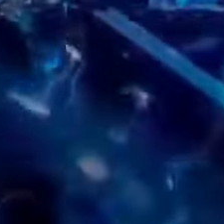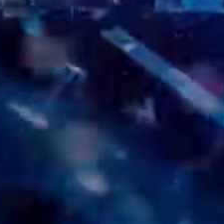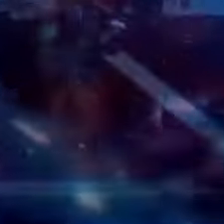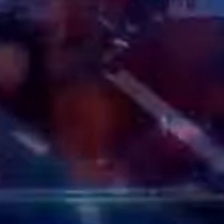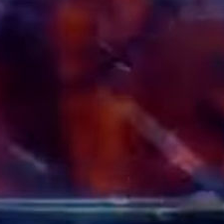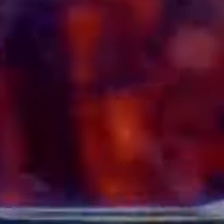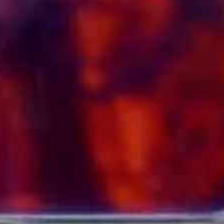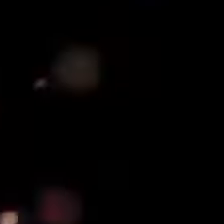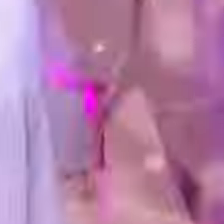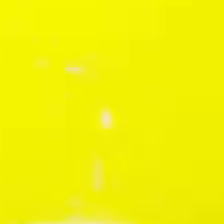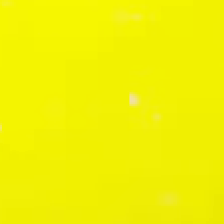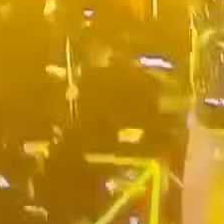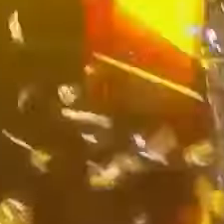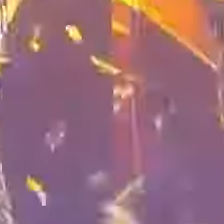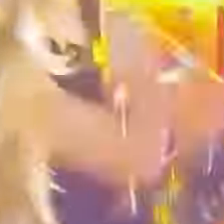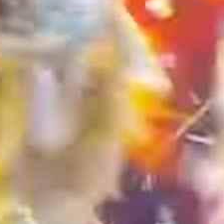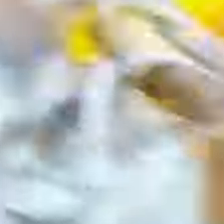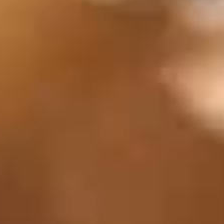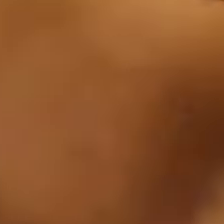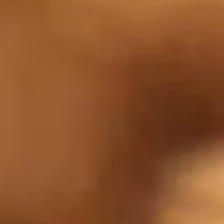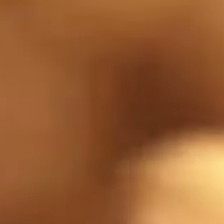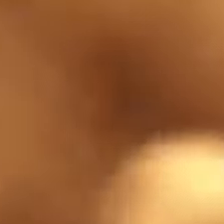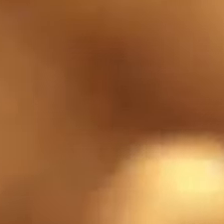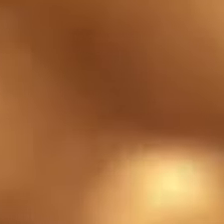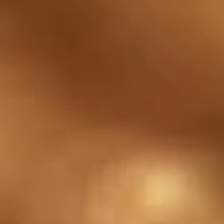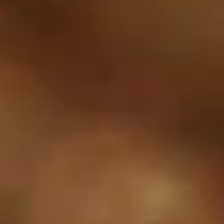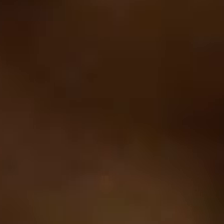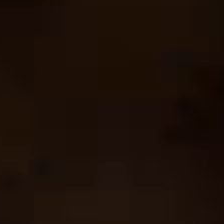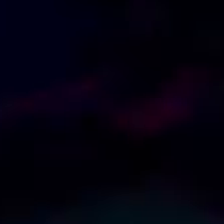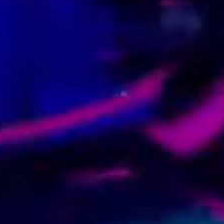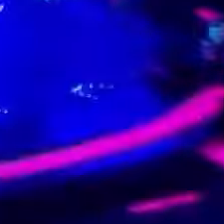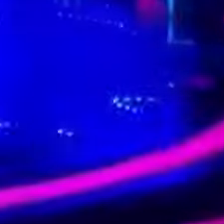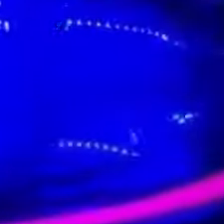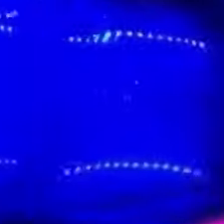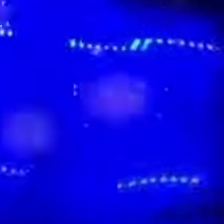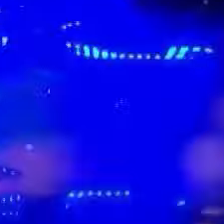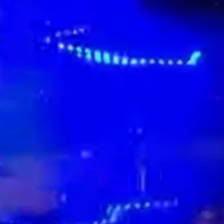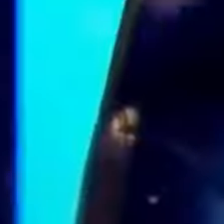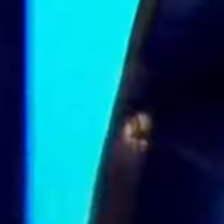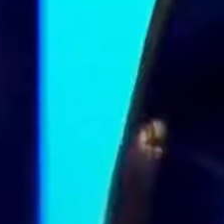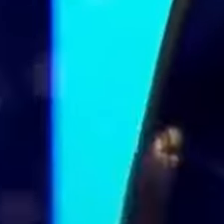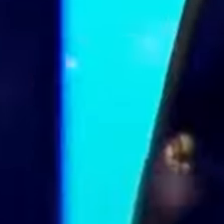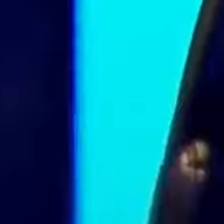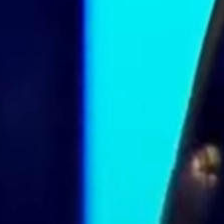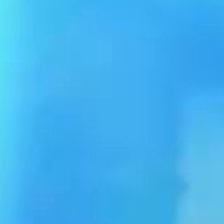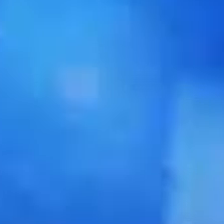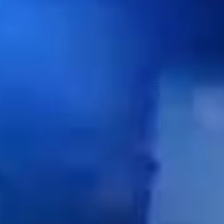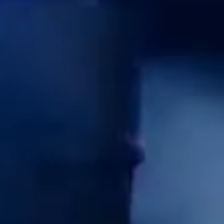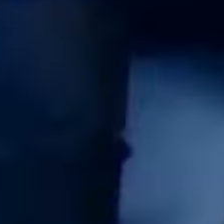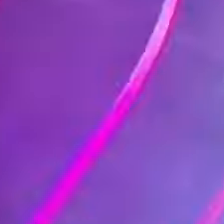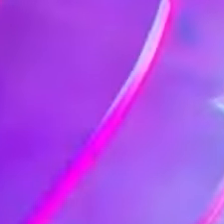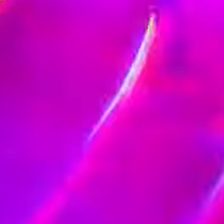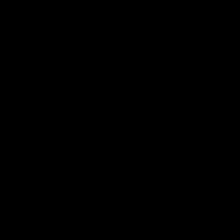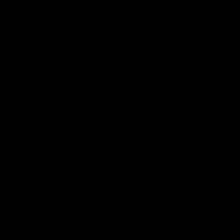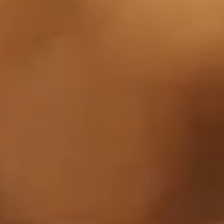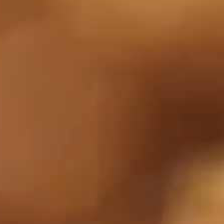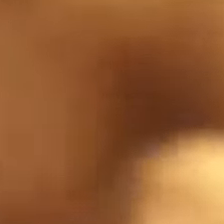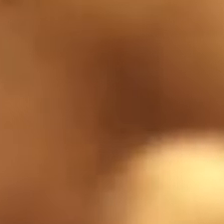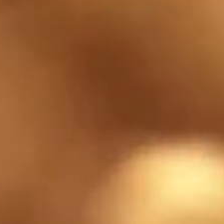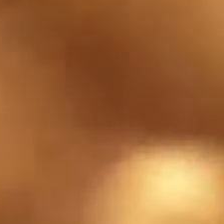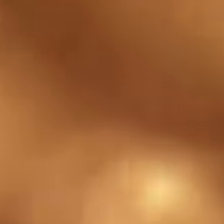ახლა შეიძლება გული გამისკდეს. ყველაზე აზარტული. გული დავკარგე მეტყვი. იჟები იმას. ყველაზე მეტად